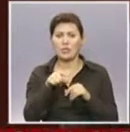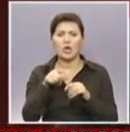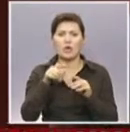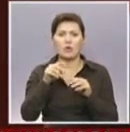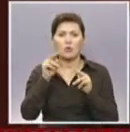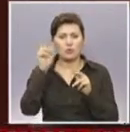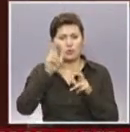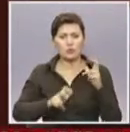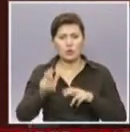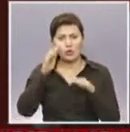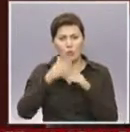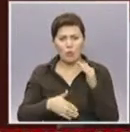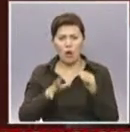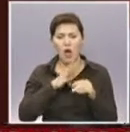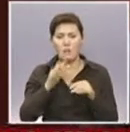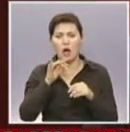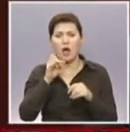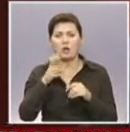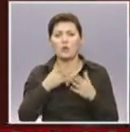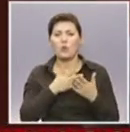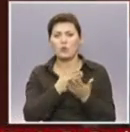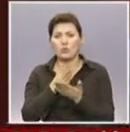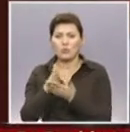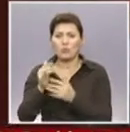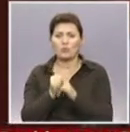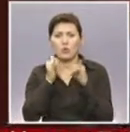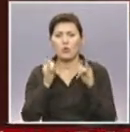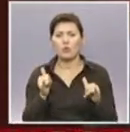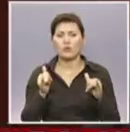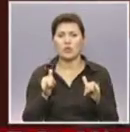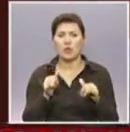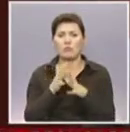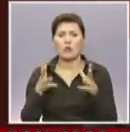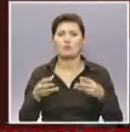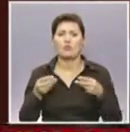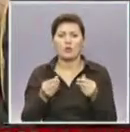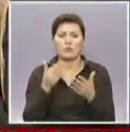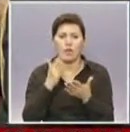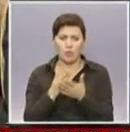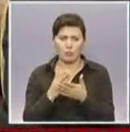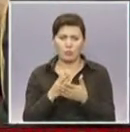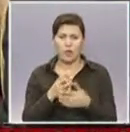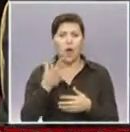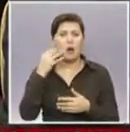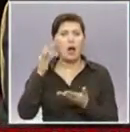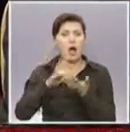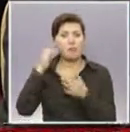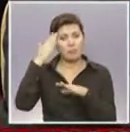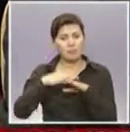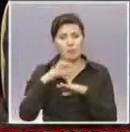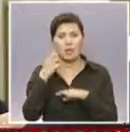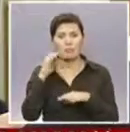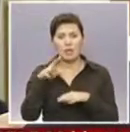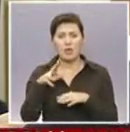шығып, отанымыздың агроөнеркәсіп саласының өсіп өркендеуіне мол үлес қосты. Алматы қаласының әкімі Бауыржан